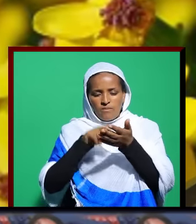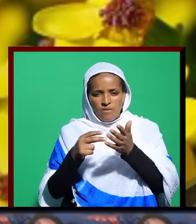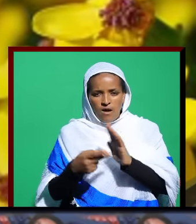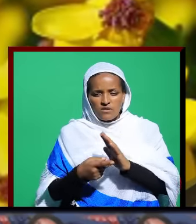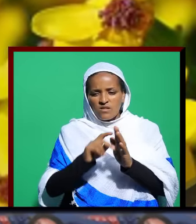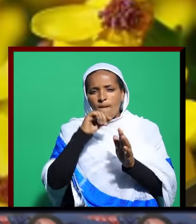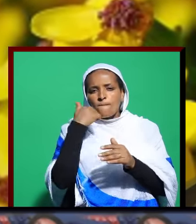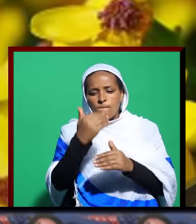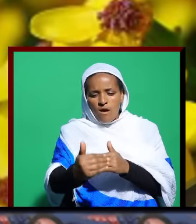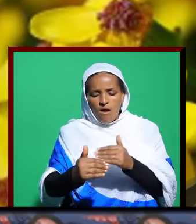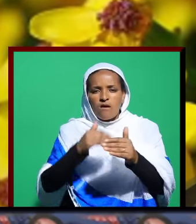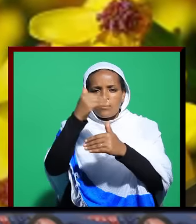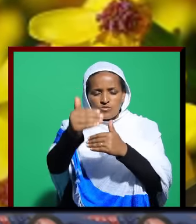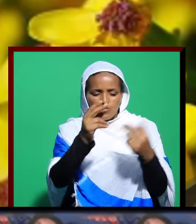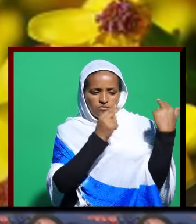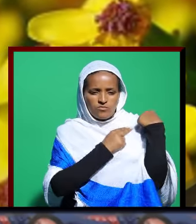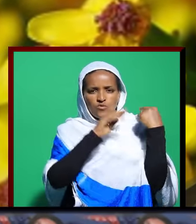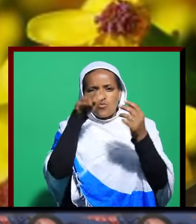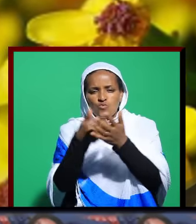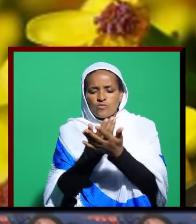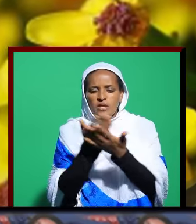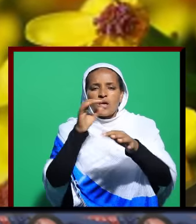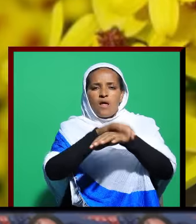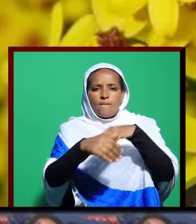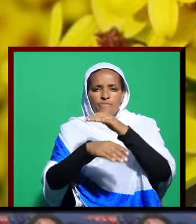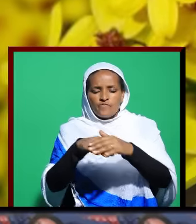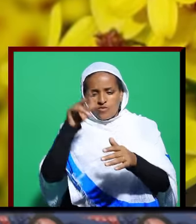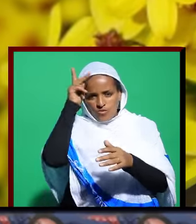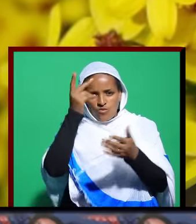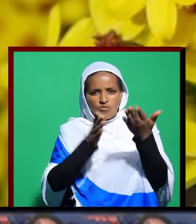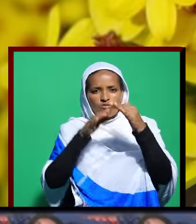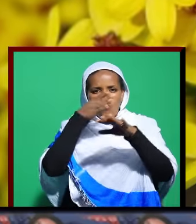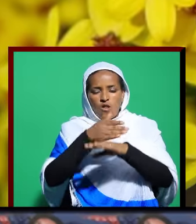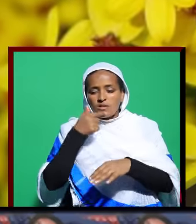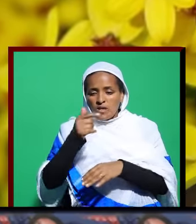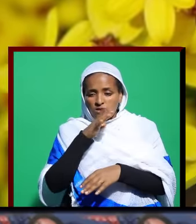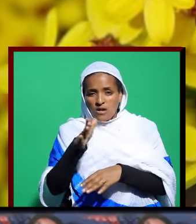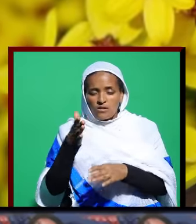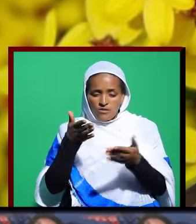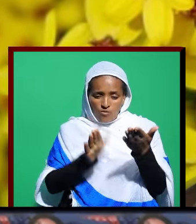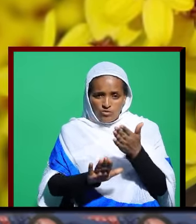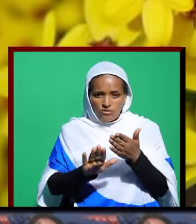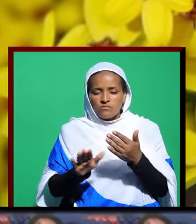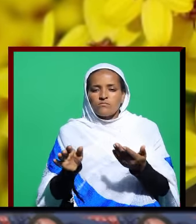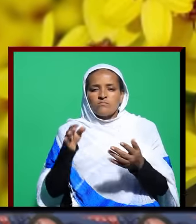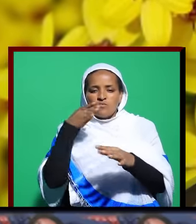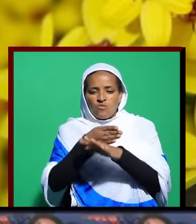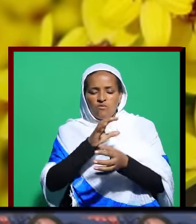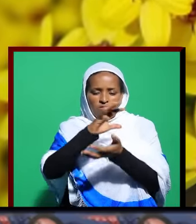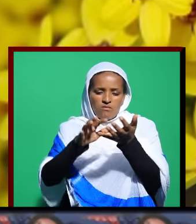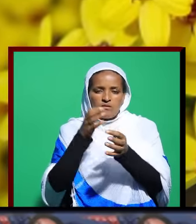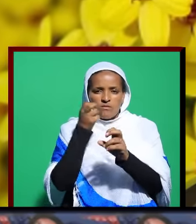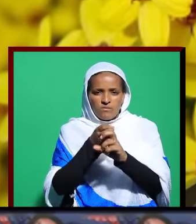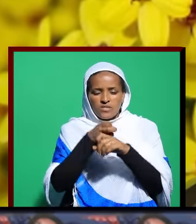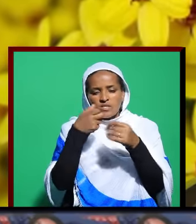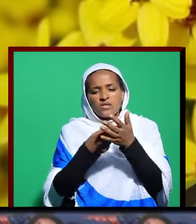ቤትህን አስተካክል ማለት ማን ቀጥሎ እንደሚሾም ሁሉንም ነገር አመቻች። ንጉሥ ከሞተ በኋላ ሳይናገር ከሞተ እልቂት ስለሚሆን ማለት ነው፣ ቃሉ